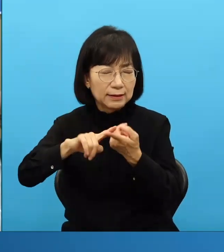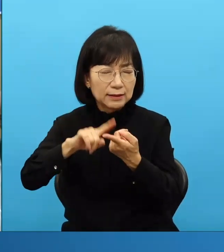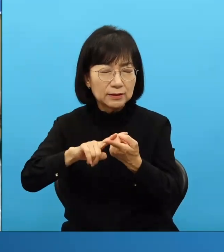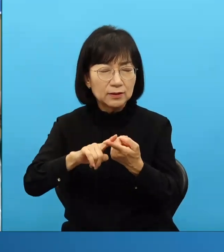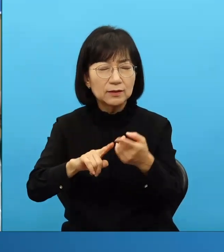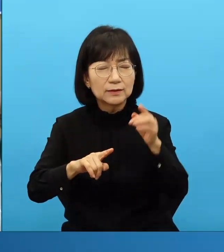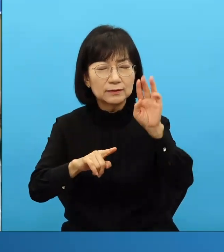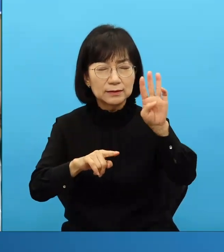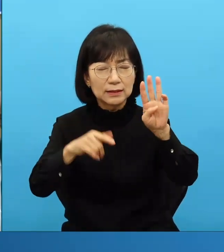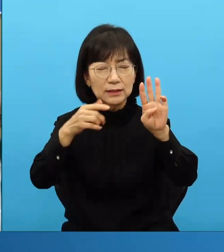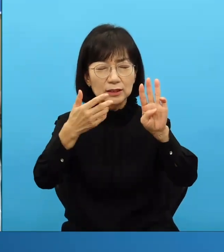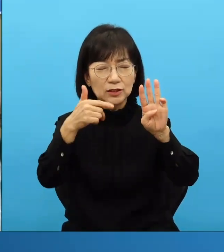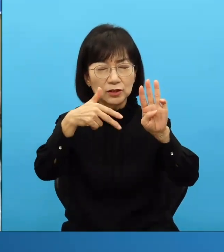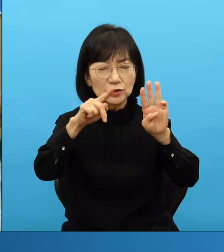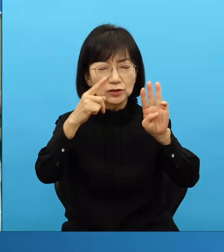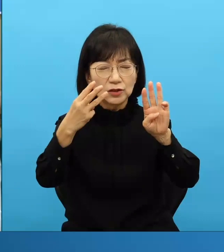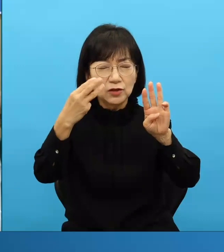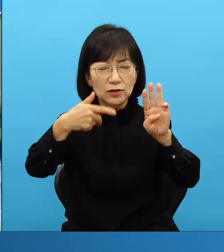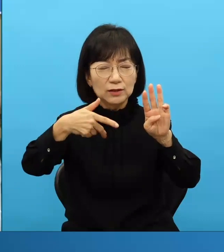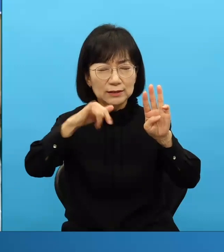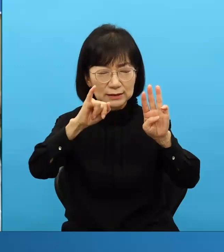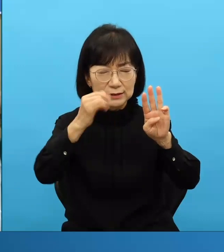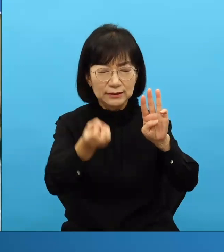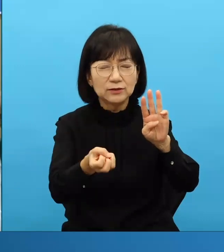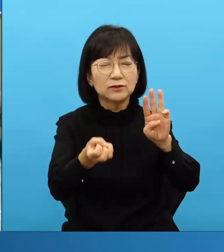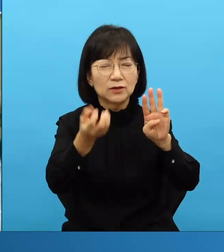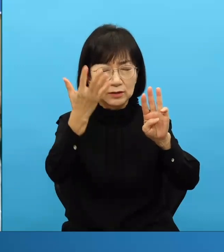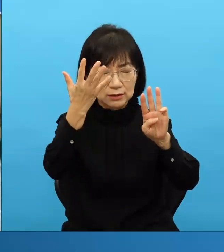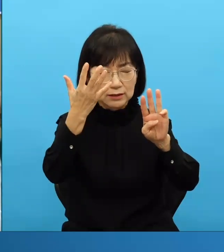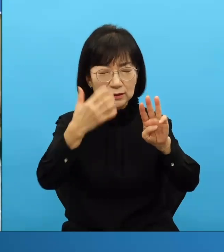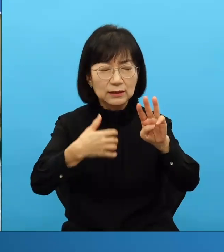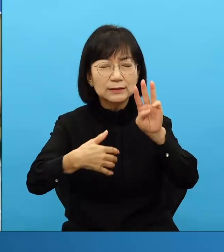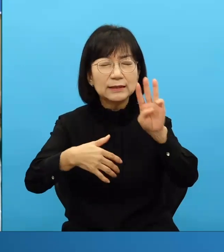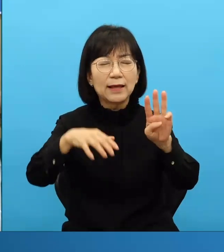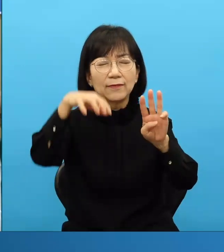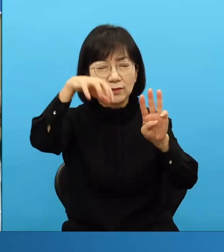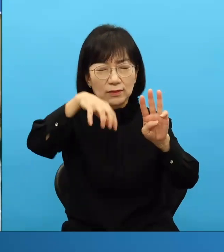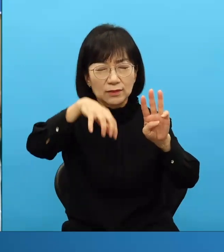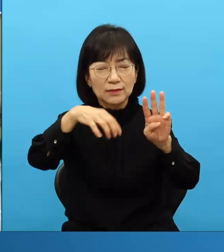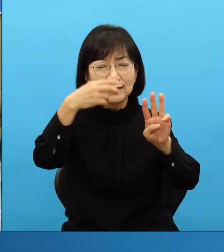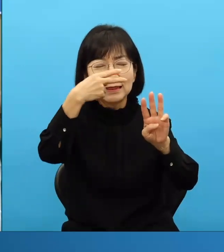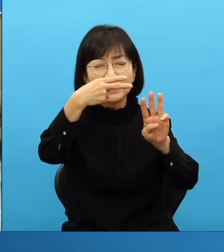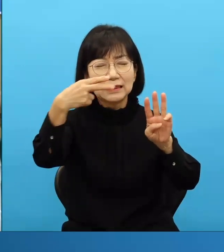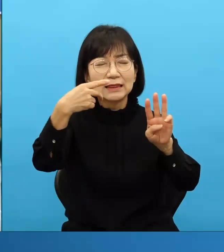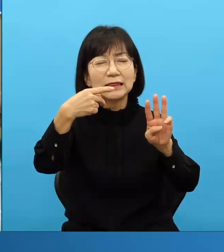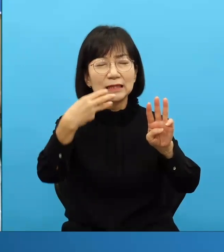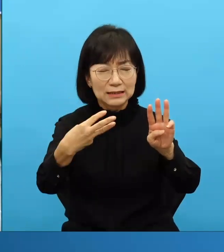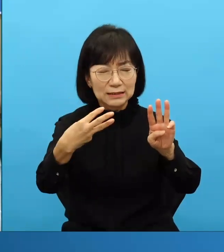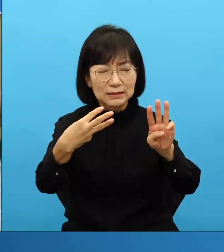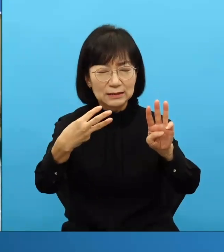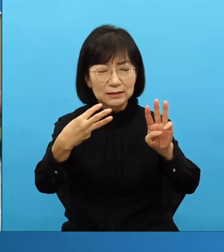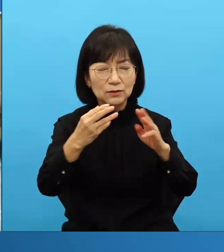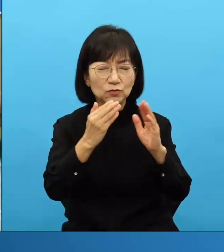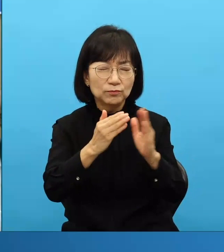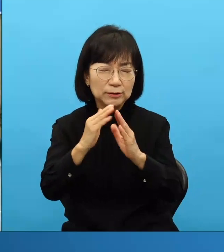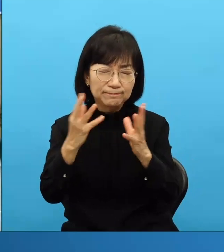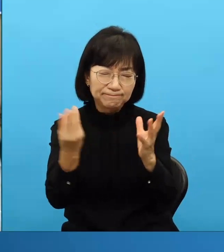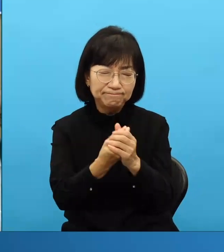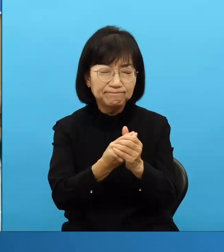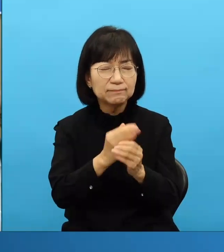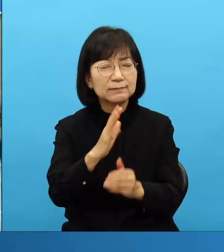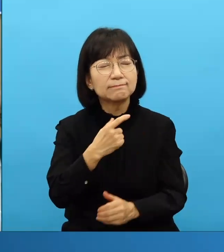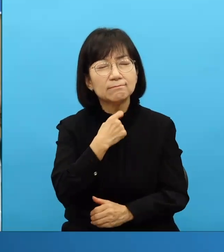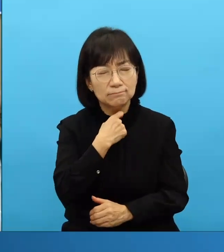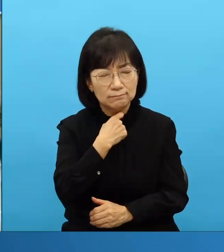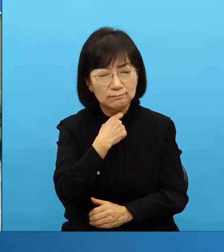성전을 하나님이 친히 건축하고 계실 줄 믿습니다. As we wrap up this year with the church constructions ahead of us, a road and a future that